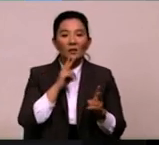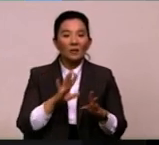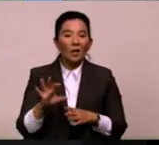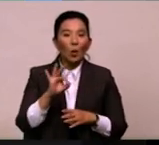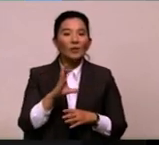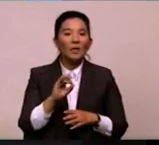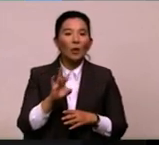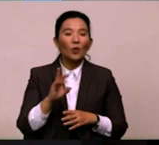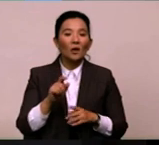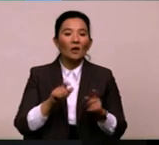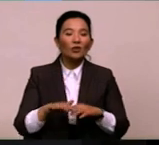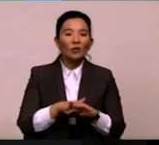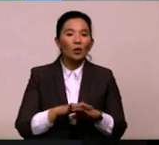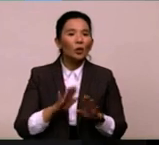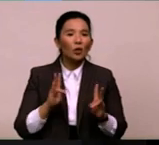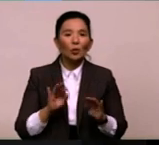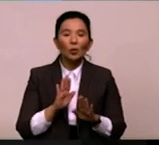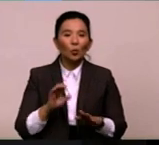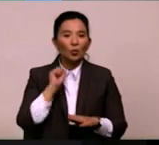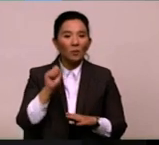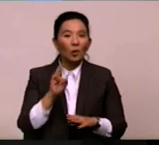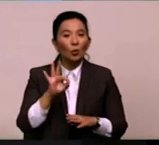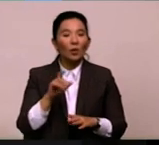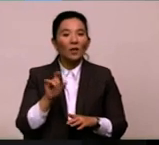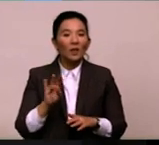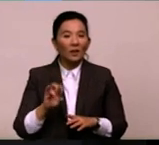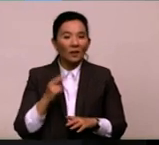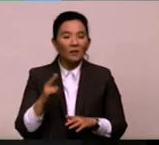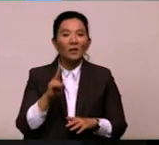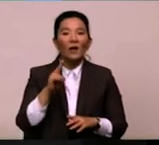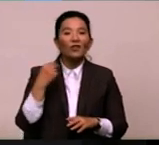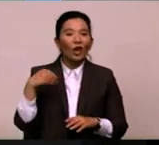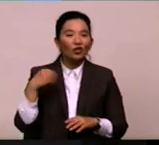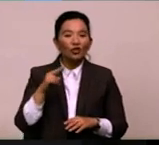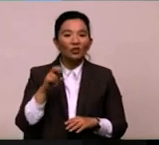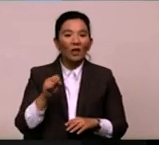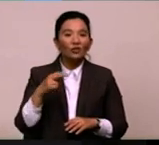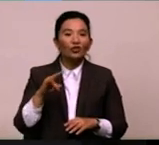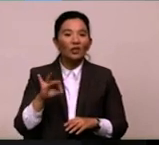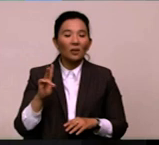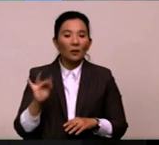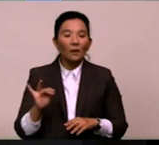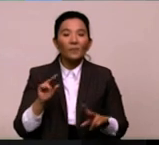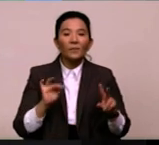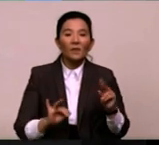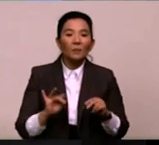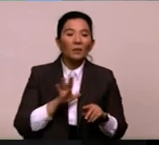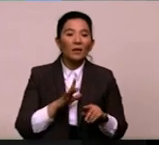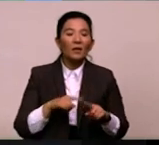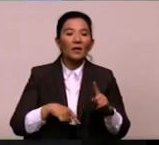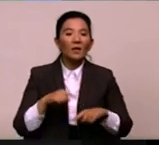оседлое население было не только узбеками, но и таджиками. Также были родоплеменные